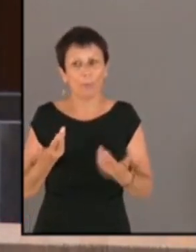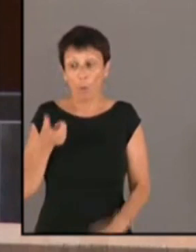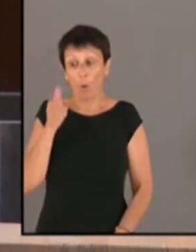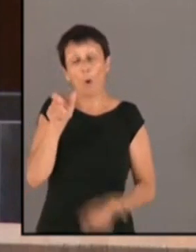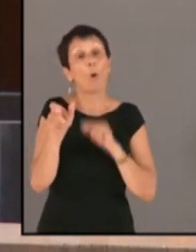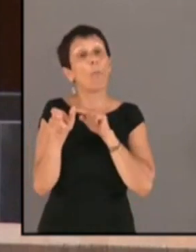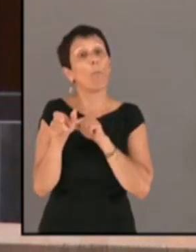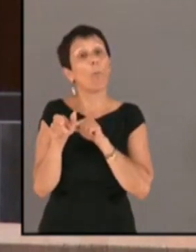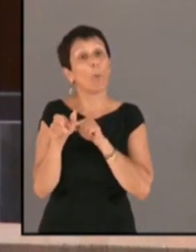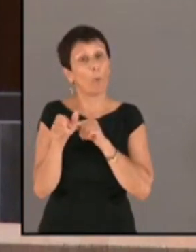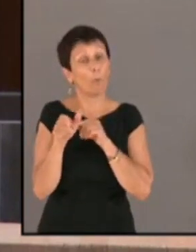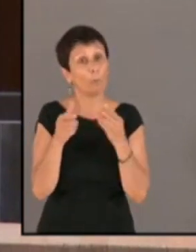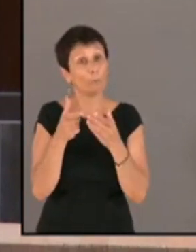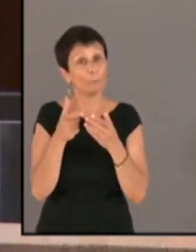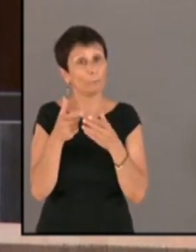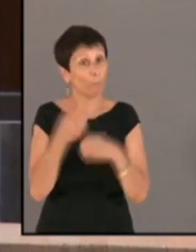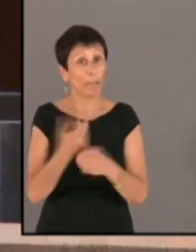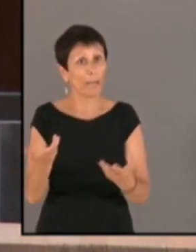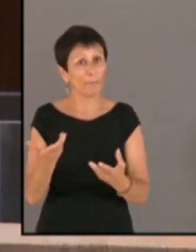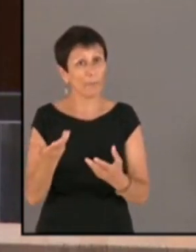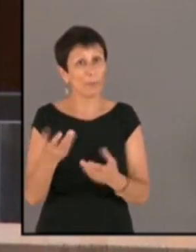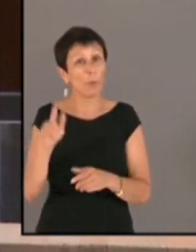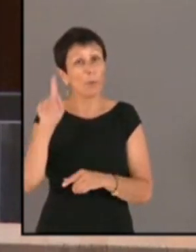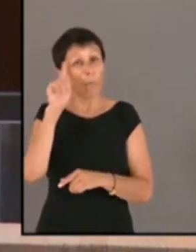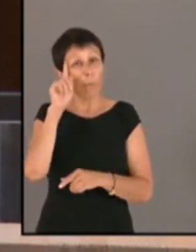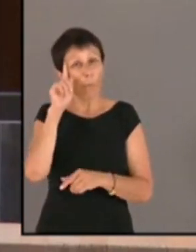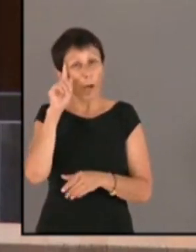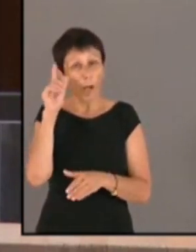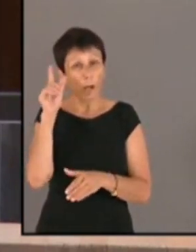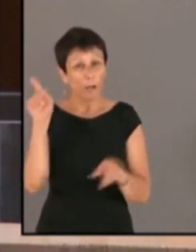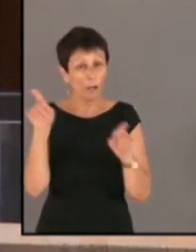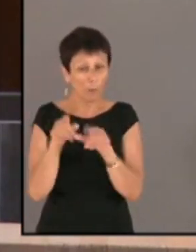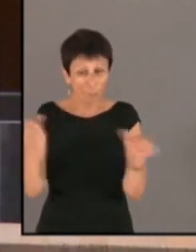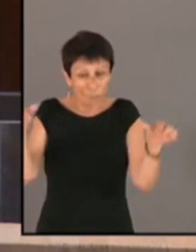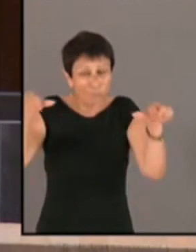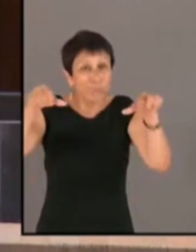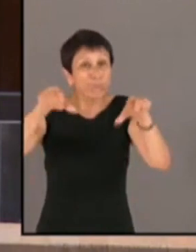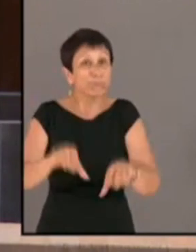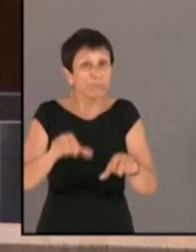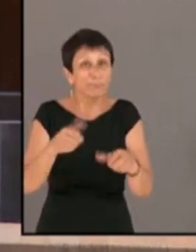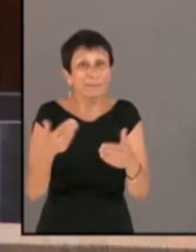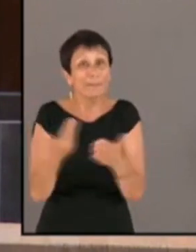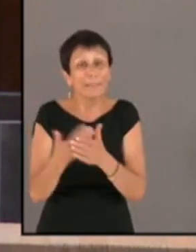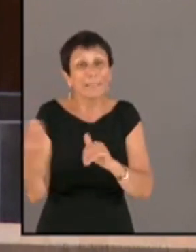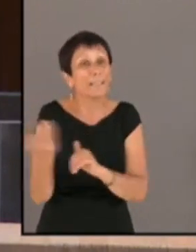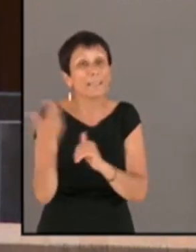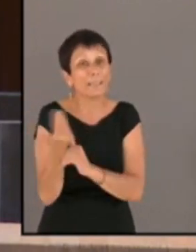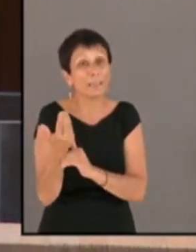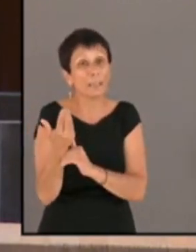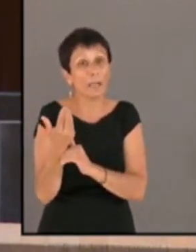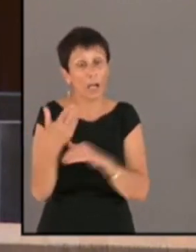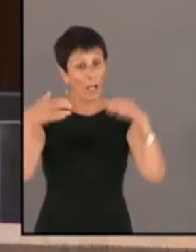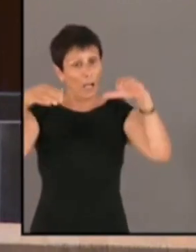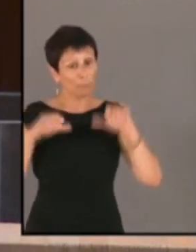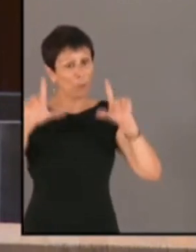commençant, qu'est-ce qui explique un tel fiasco alors que l'administration, j'allais dire les petites mains, étaient toujours en poste, qu'elles